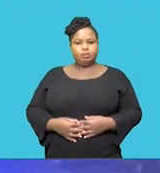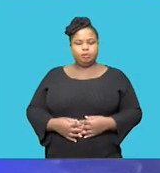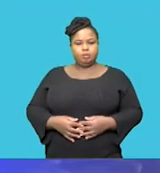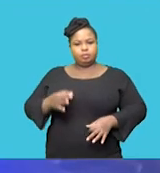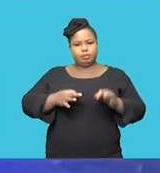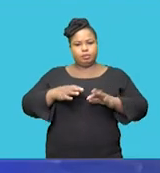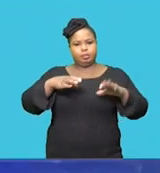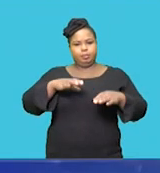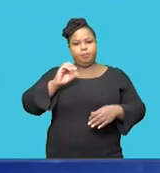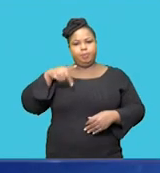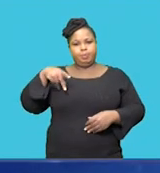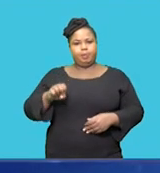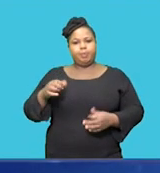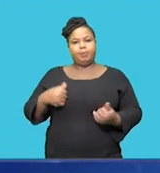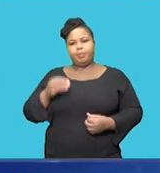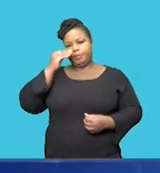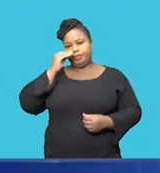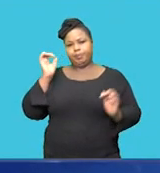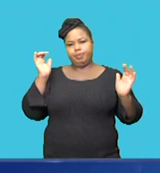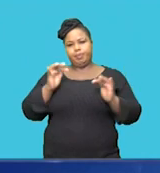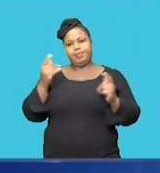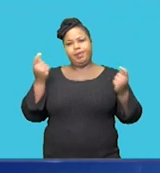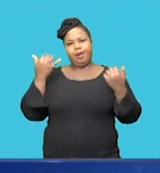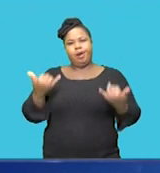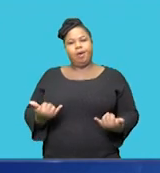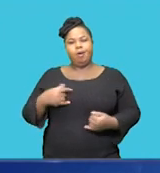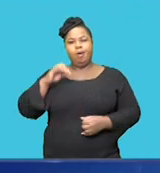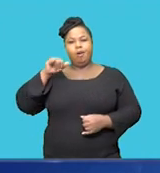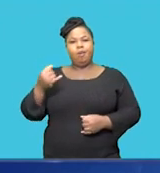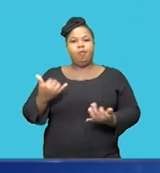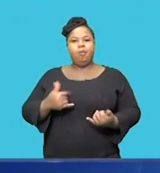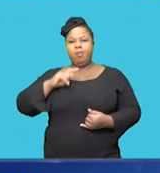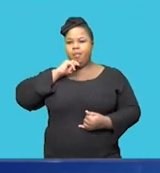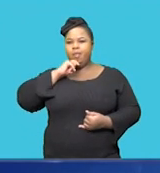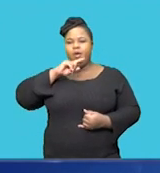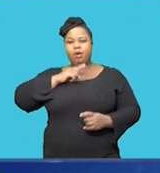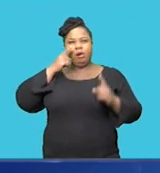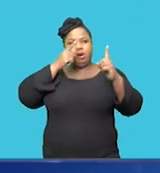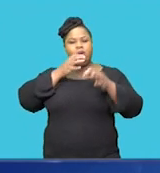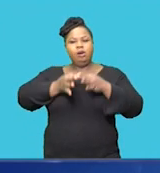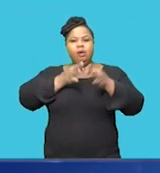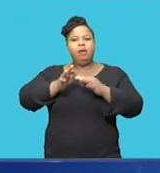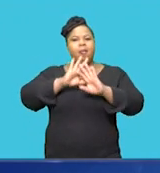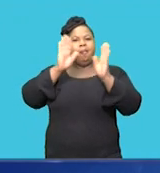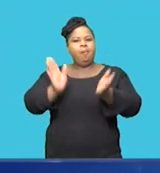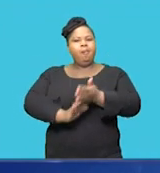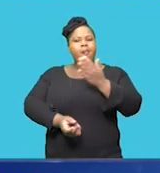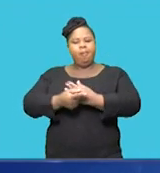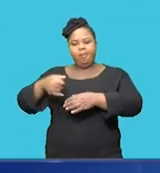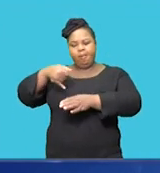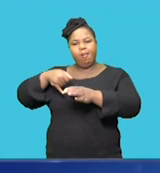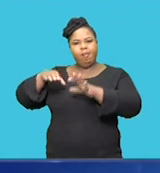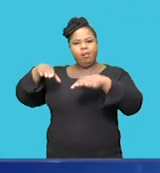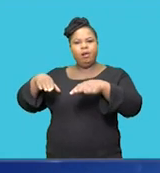Iqembu leCongress of the People elibambe isithangami esabeziwe lezindaba egoli namhlanje ekuseni ngenhloso yokucacisa ngokuqhubeka ongaphakathi